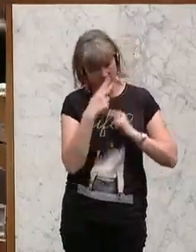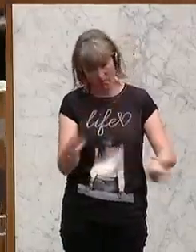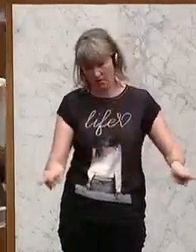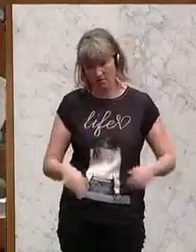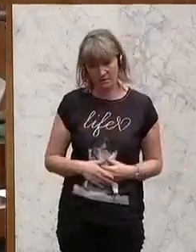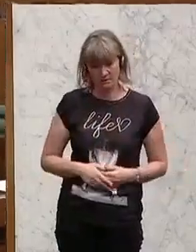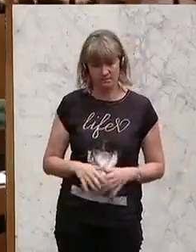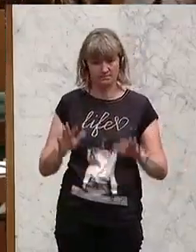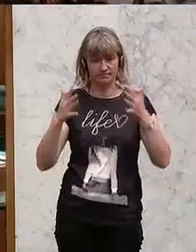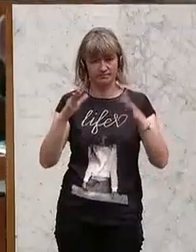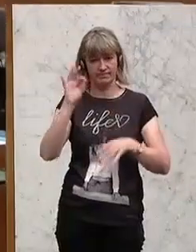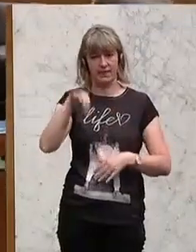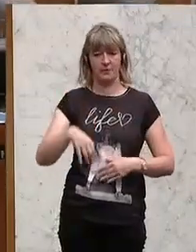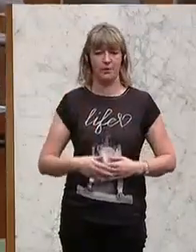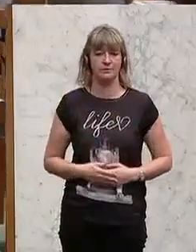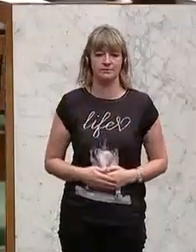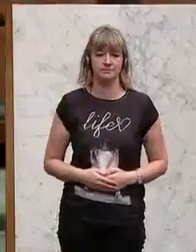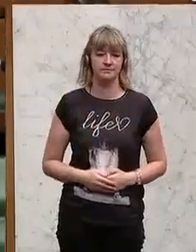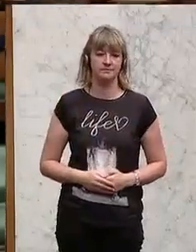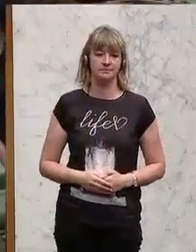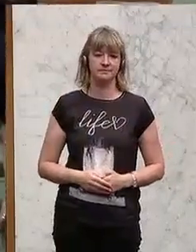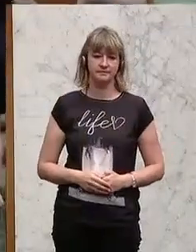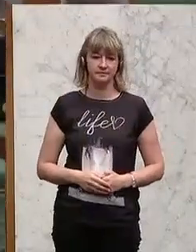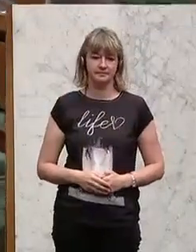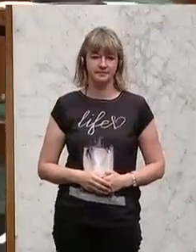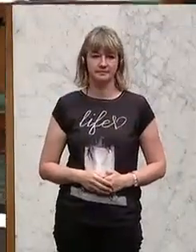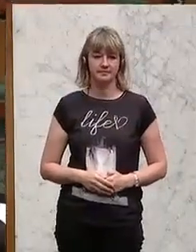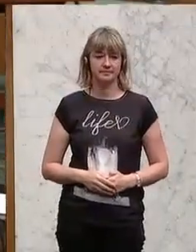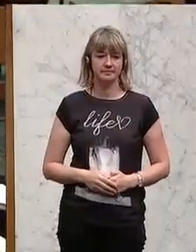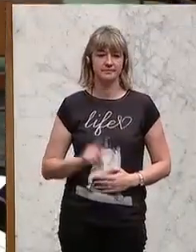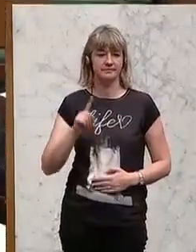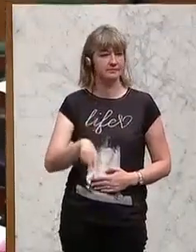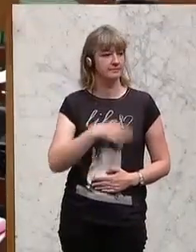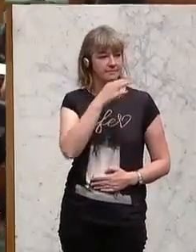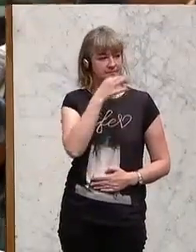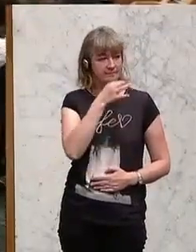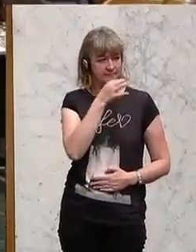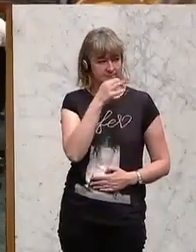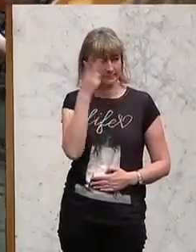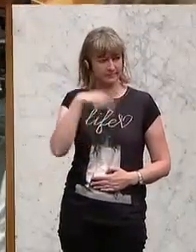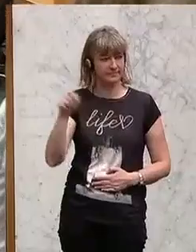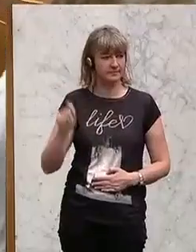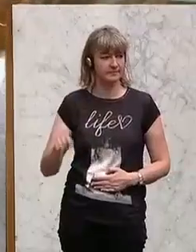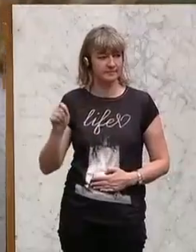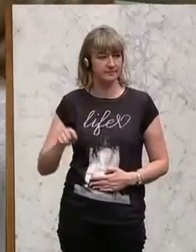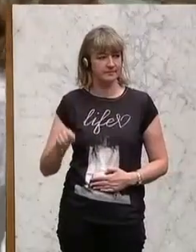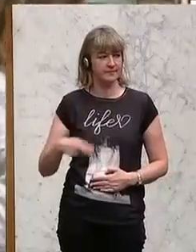Das neu geplante Sportfördergesetz ist keine Reform für den Sportler, sondern alter Proport